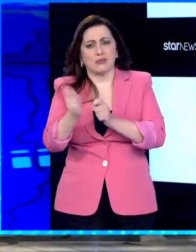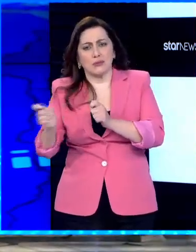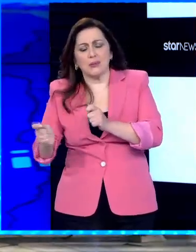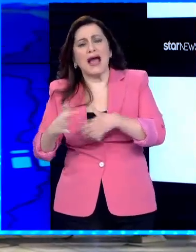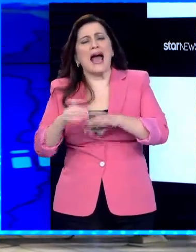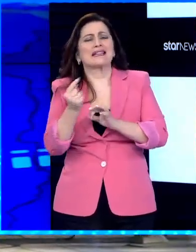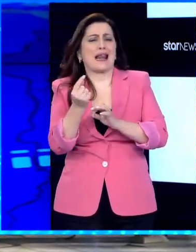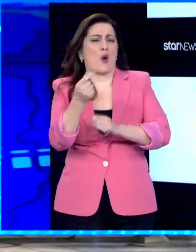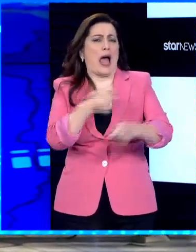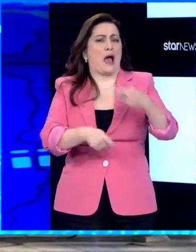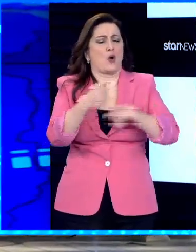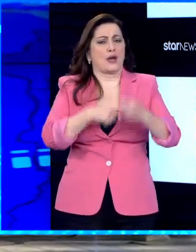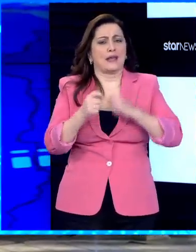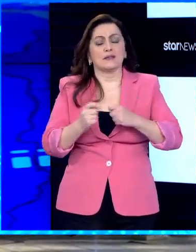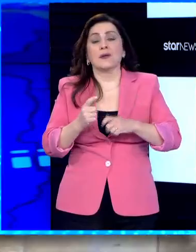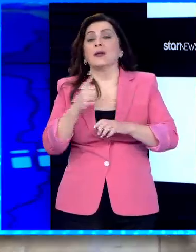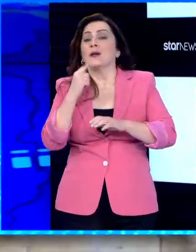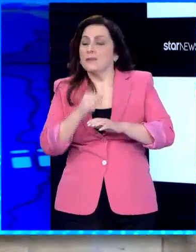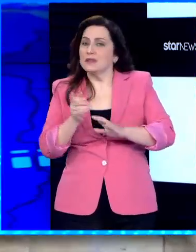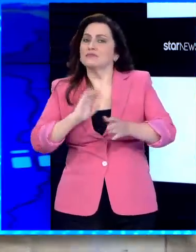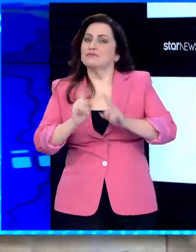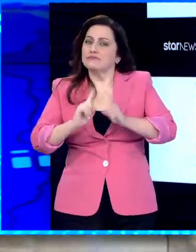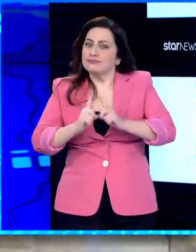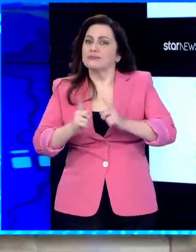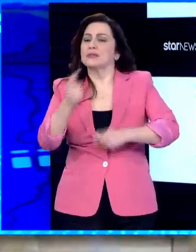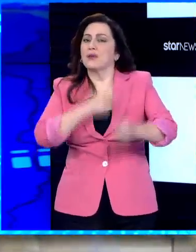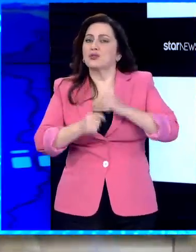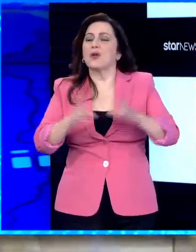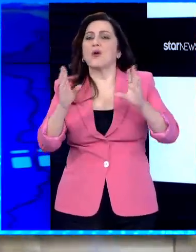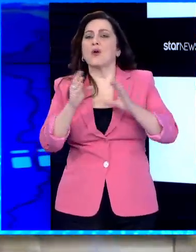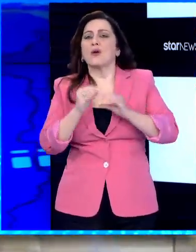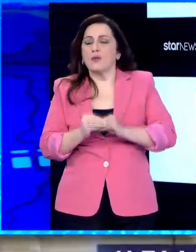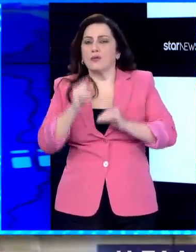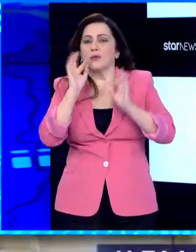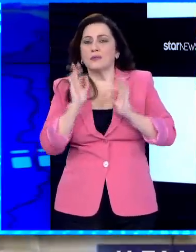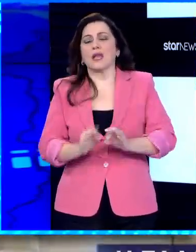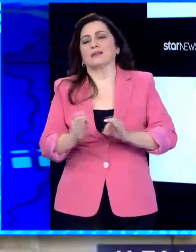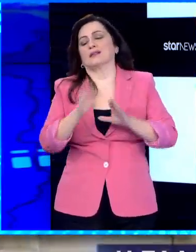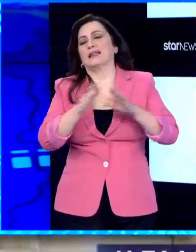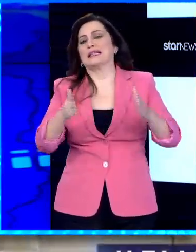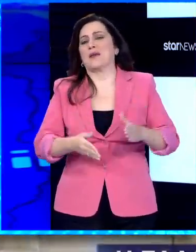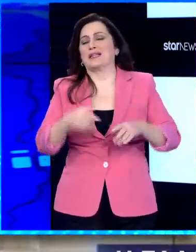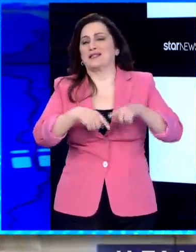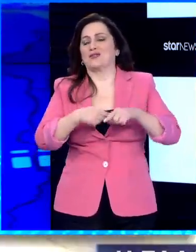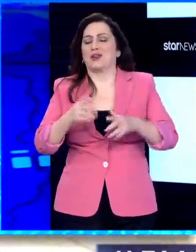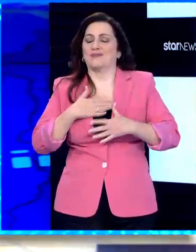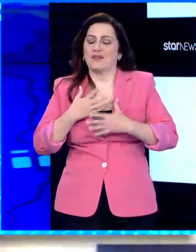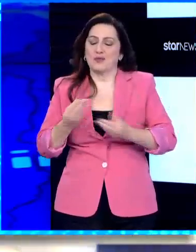αγορές. Πολλοί δε μάλιστα πρότεινσαν να ψωνίσουν και για το χριστουγεννιάτικο τραπέζι και να τα αποθηκεύσουν στον καταψύκτη τους. Γιώργο, σε ευχαριστώ πολύ.